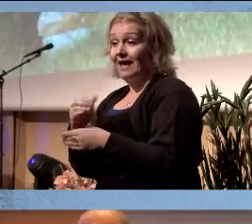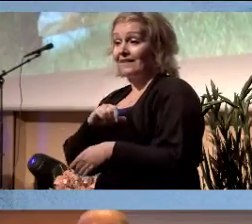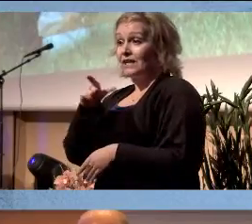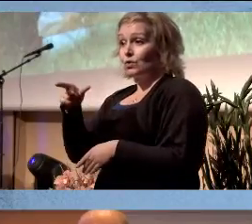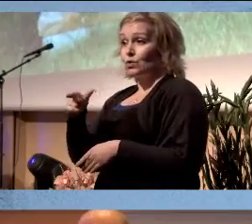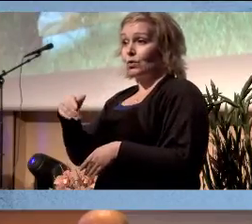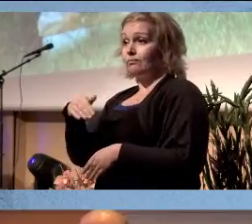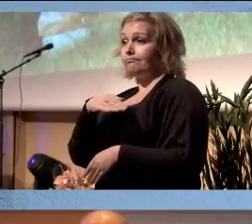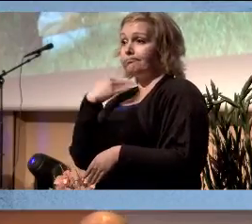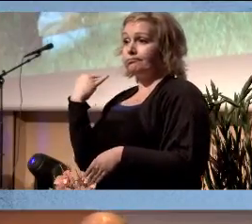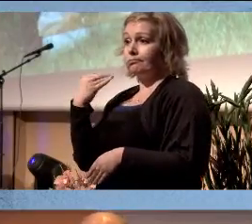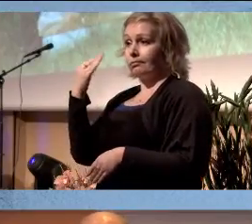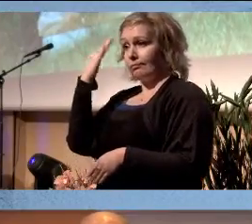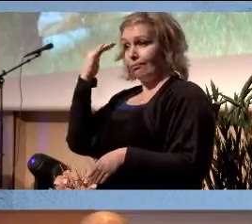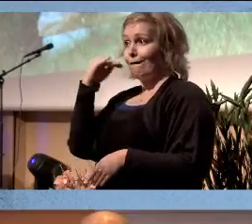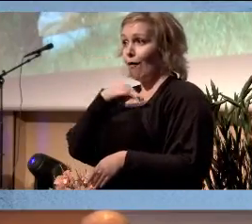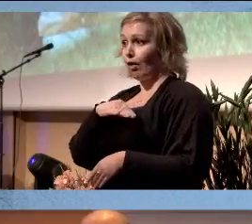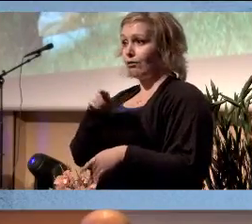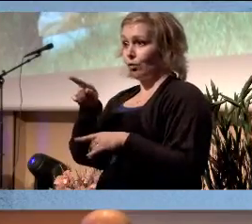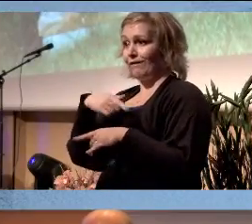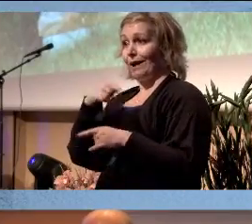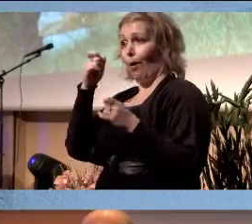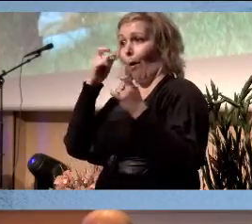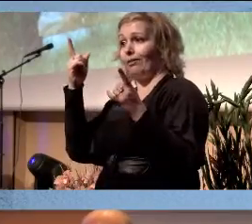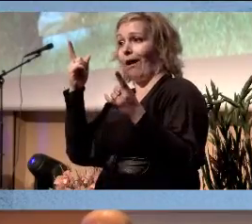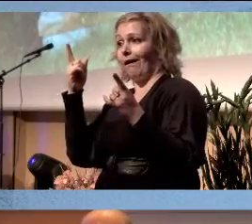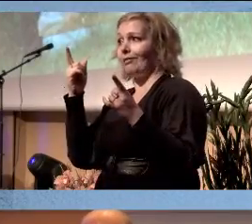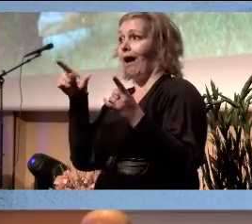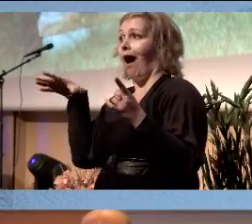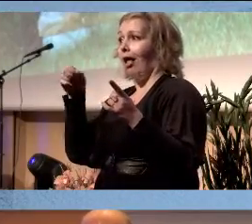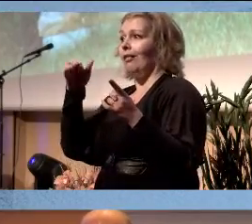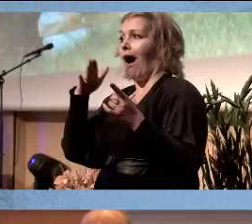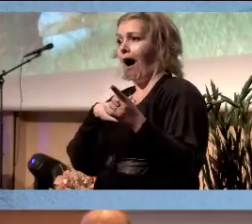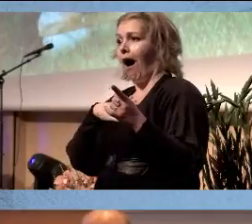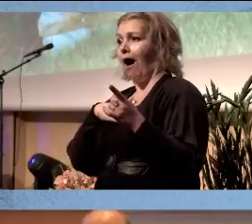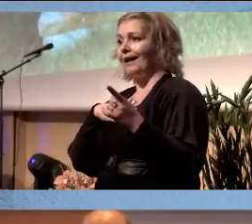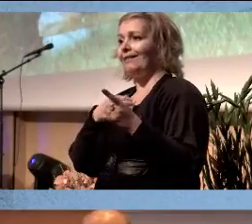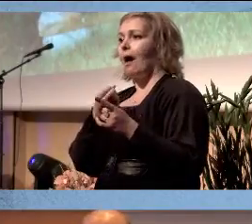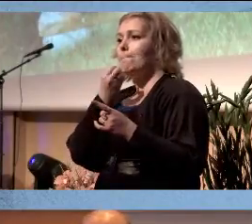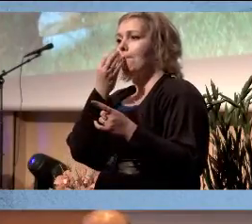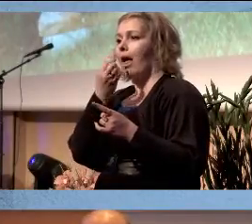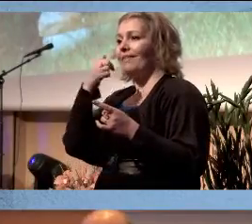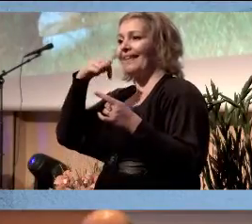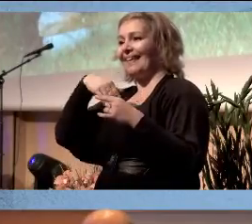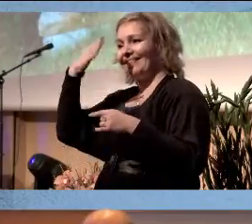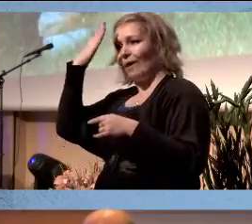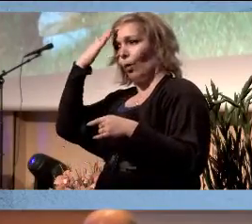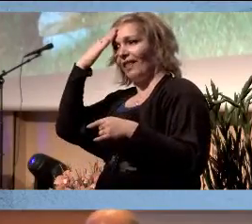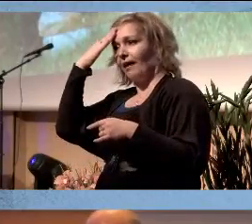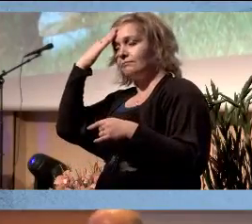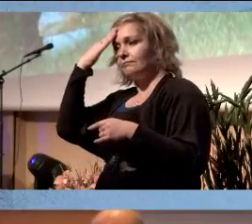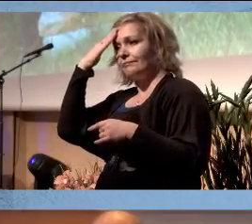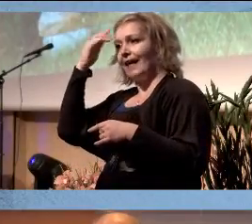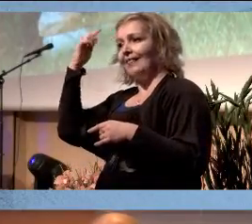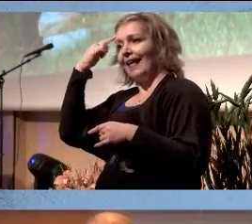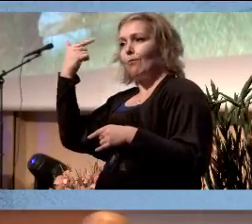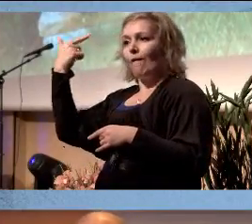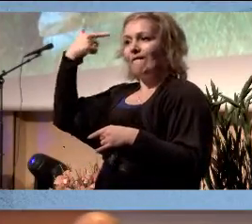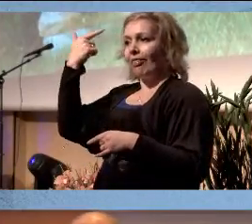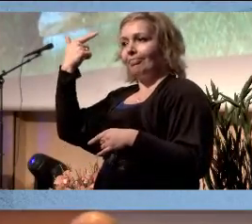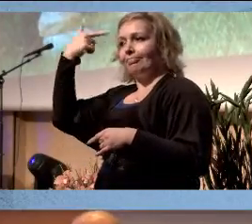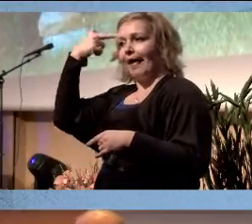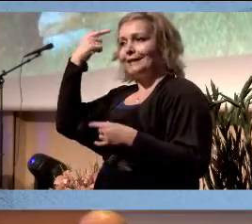du kapper av hodet på folk, så vil du oppdage at alle har en plante inne i hodet sitt. Den må